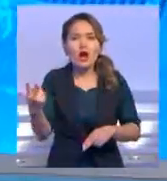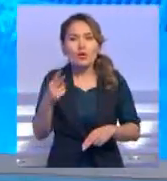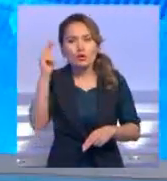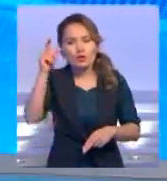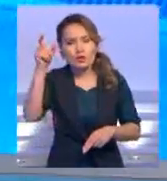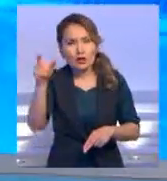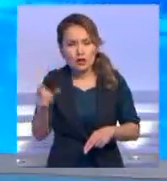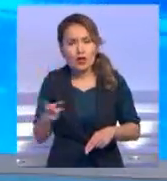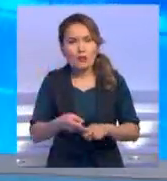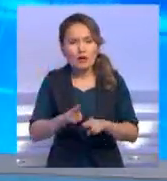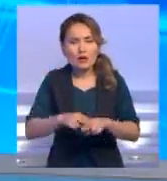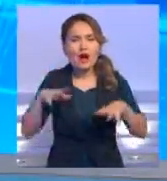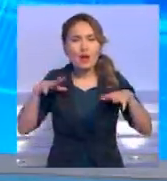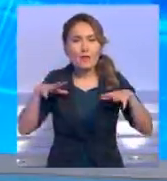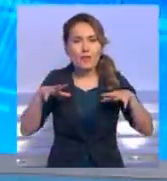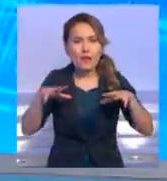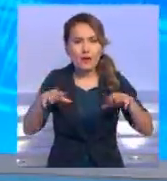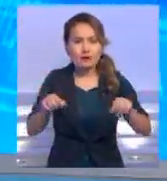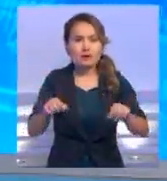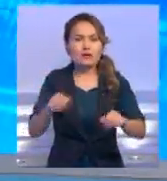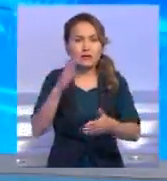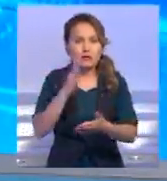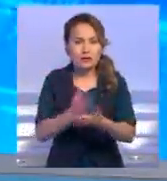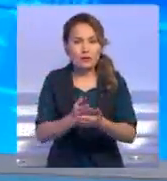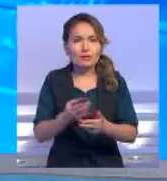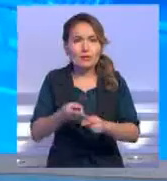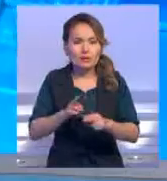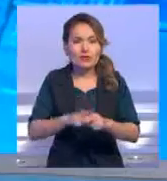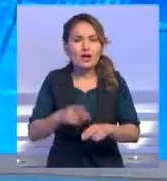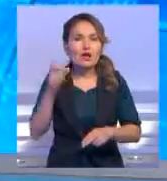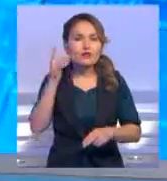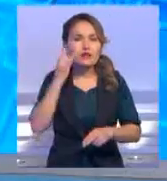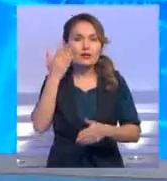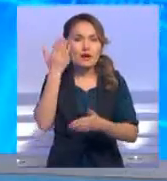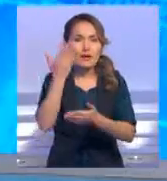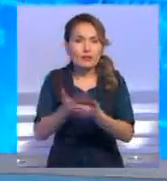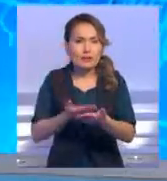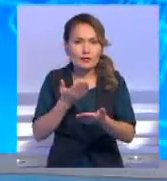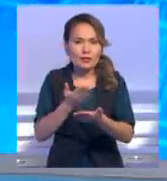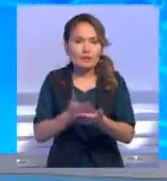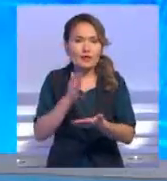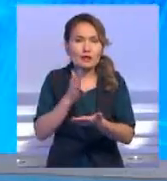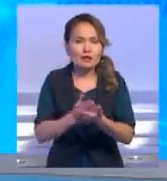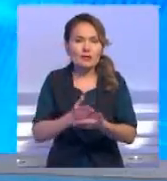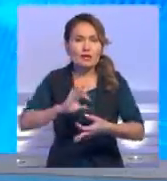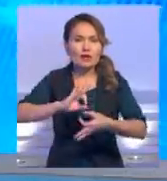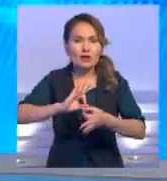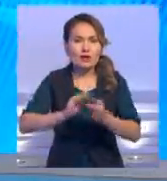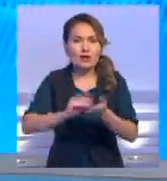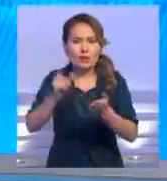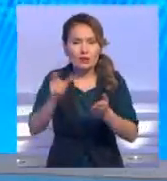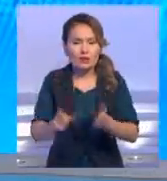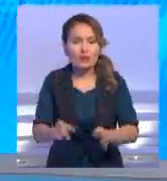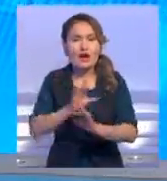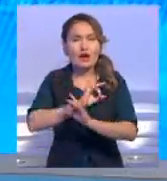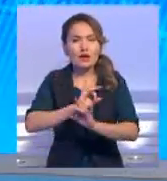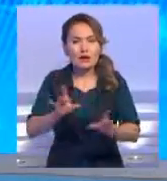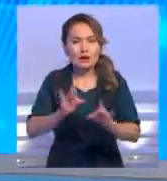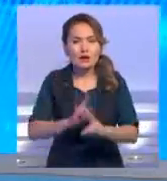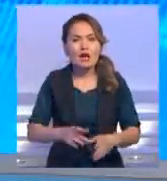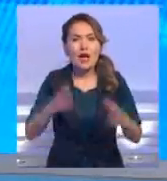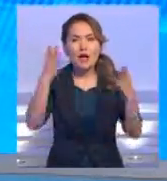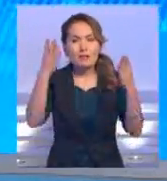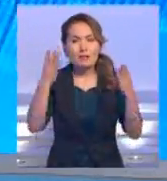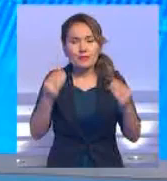жеткіншекте бұл әрекеттерін батырлыққа баламайды. Қайта азаматтық борышымыз деп санайды. Әріптесім Нұрбек Байбосын бейбіт күннің